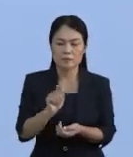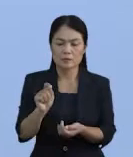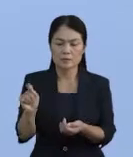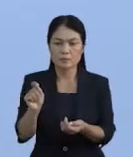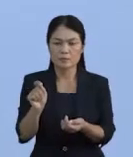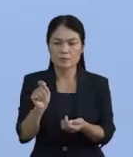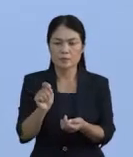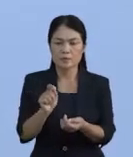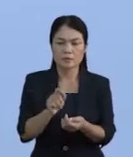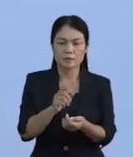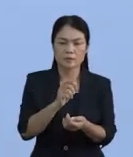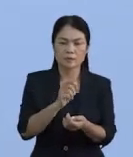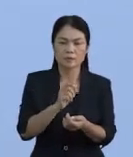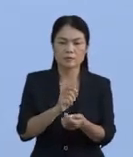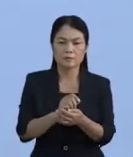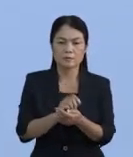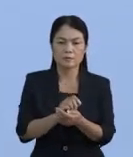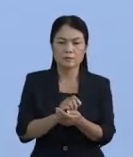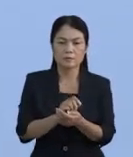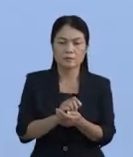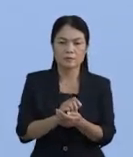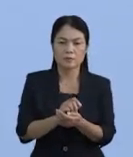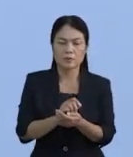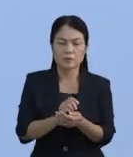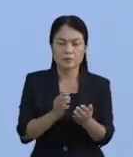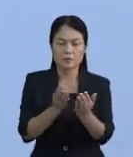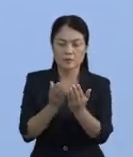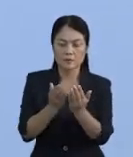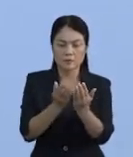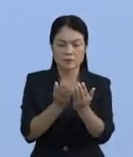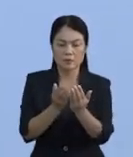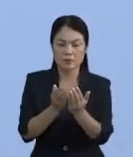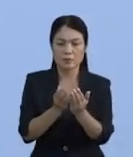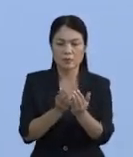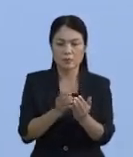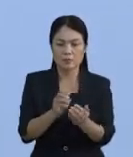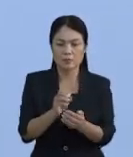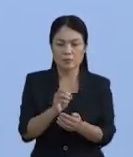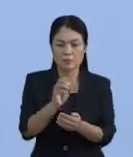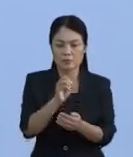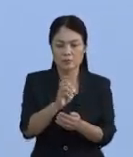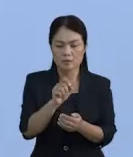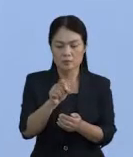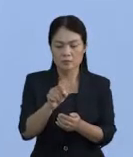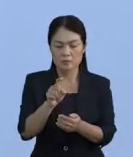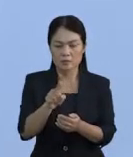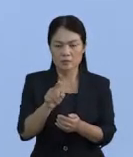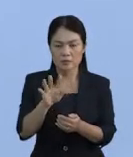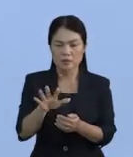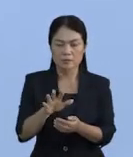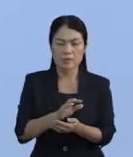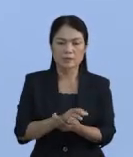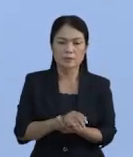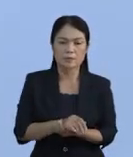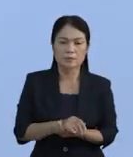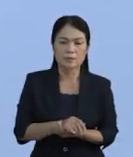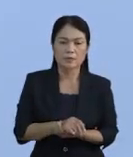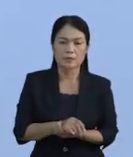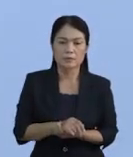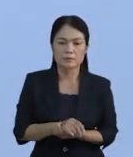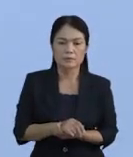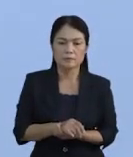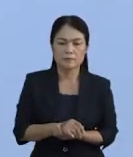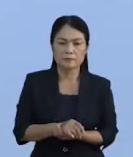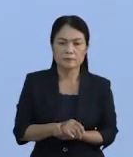nè chia chia sầm này này ca a năng ai mà sâu chơi mà rồi sàm pram năng bà chấn cụ c chìm luôn năng làm với nhau cái